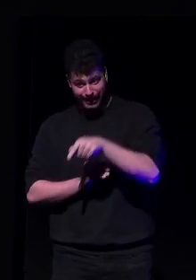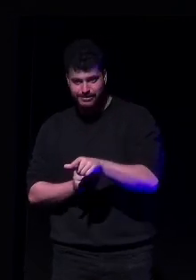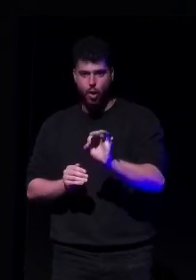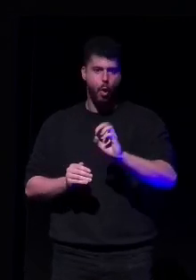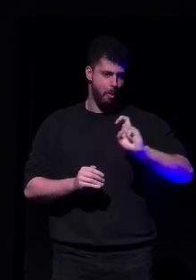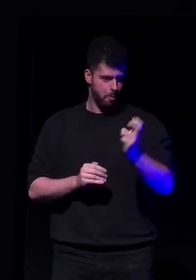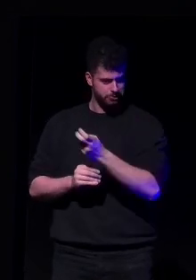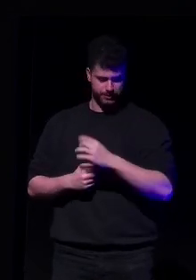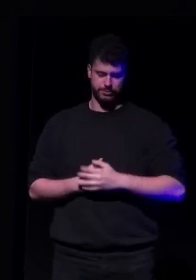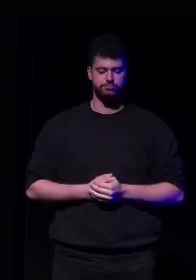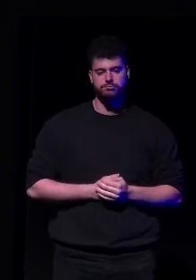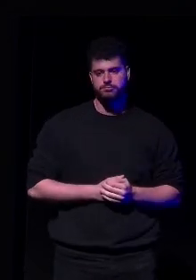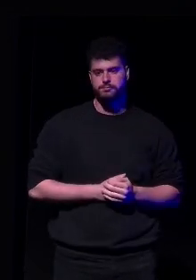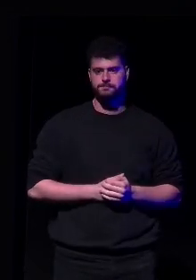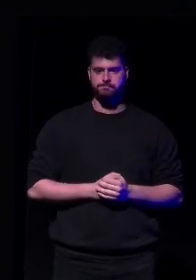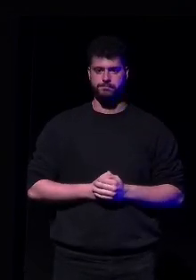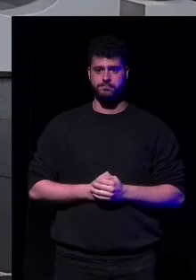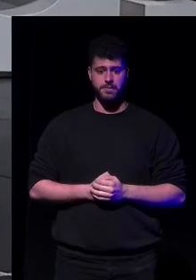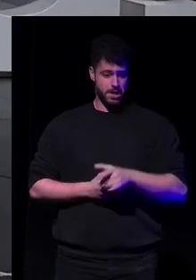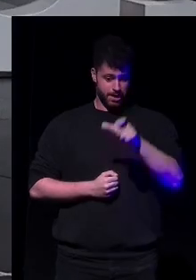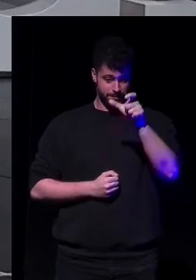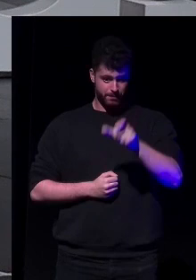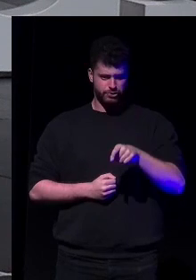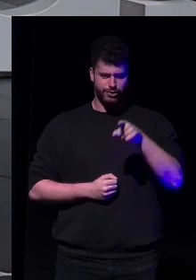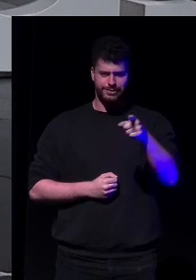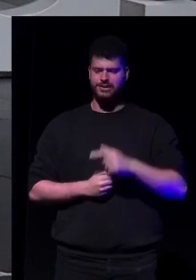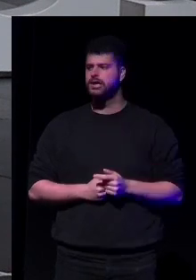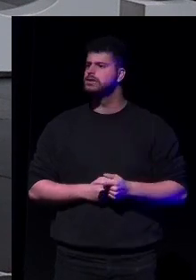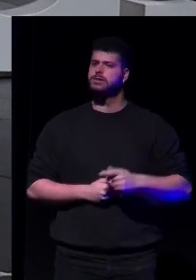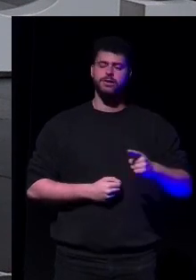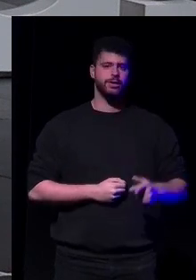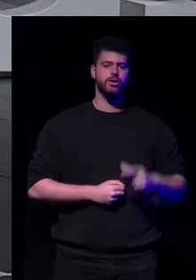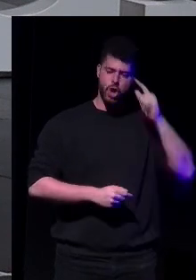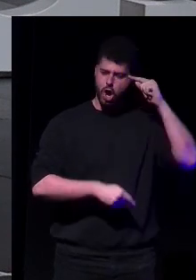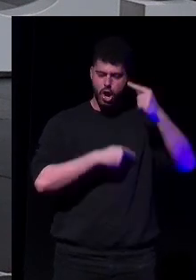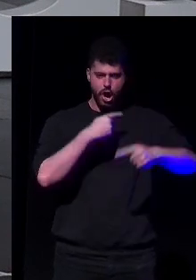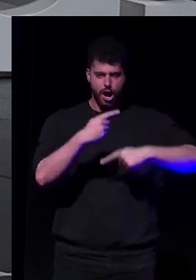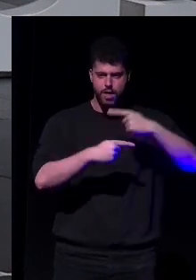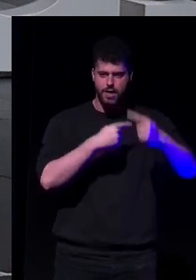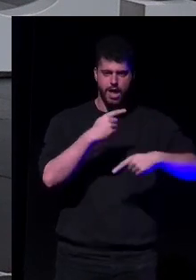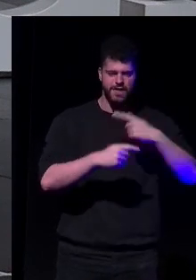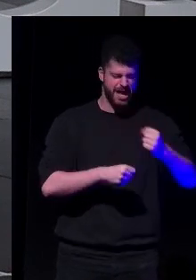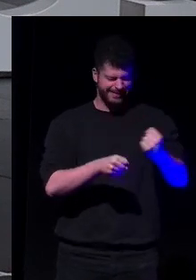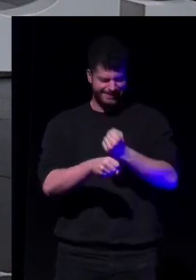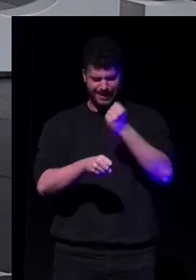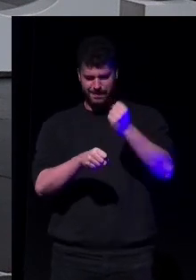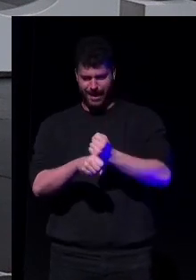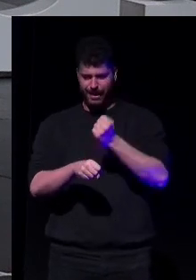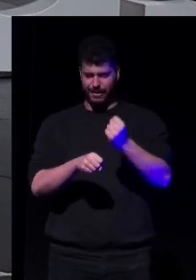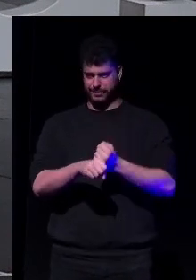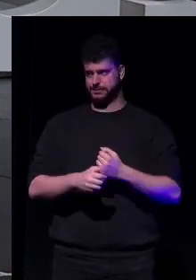No? A tots aquests persones que lluiten cada dia, es deixen la pell en fer